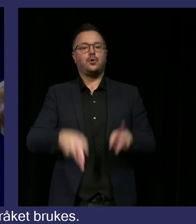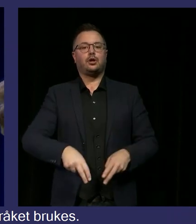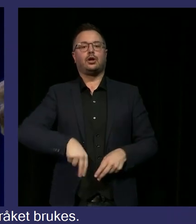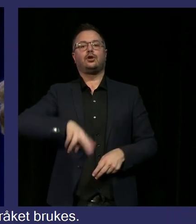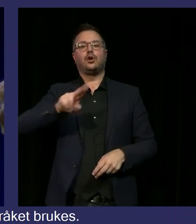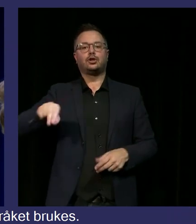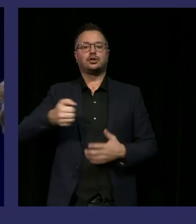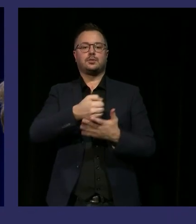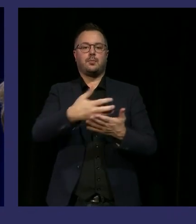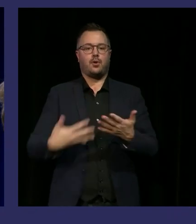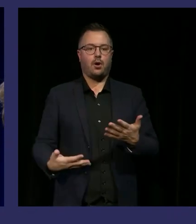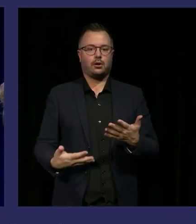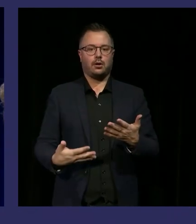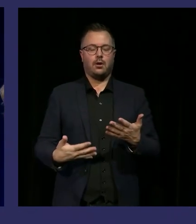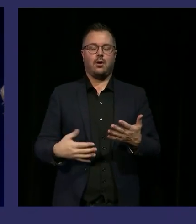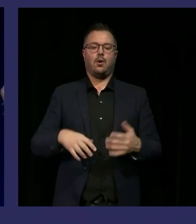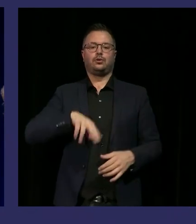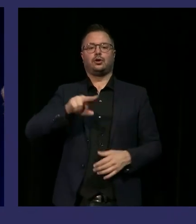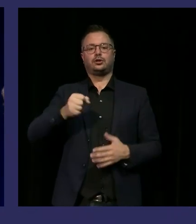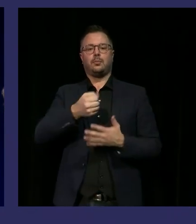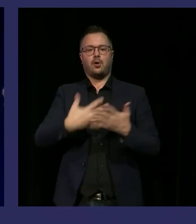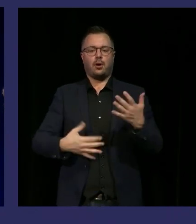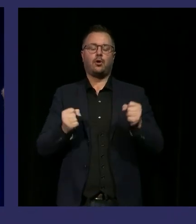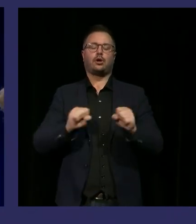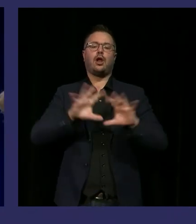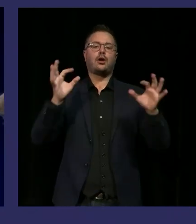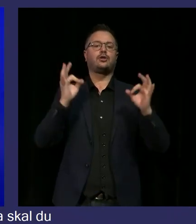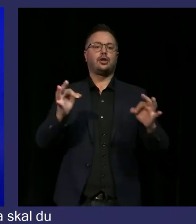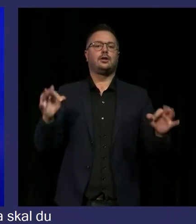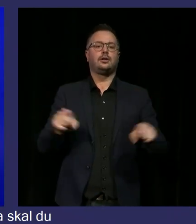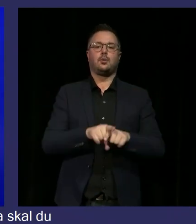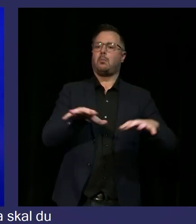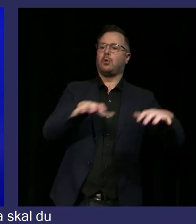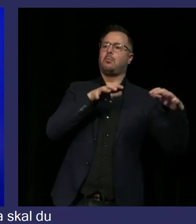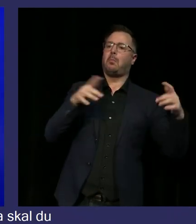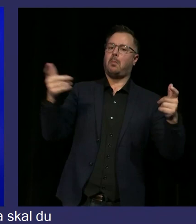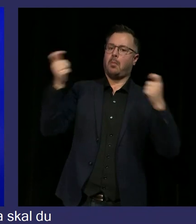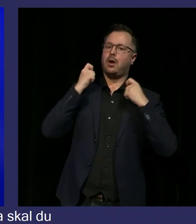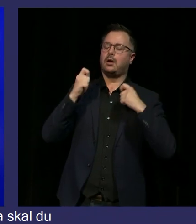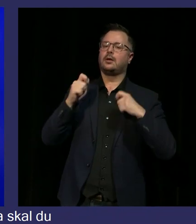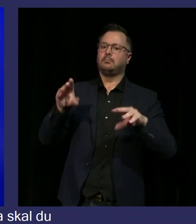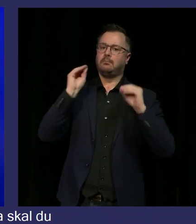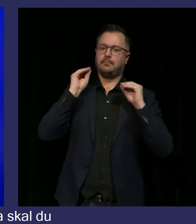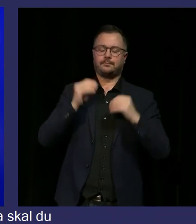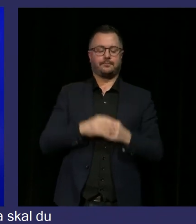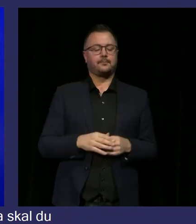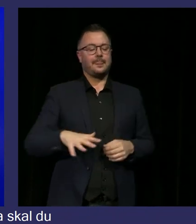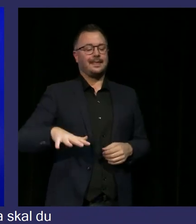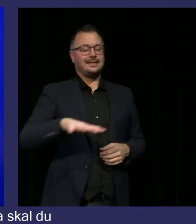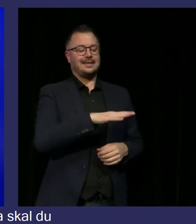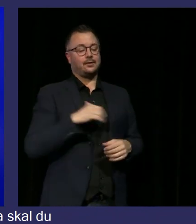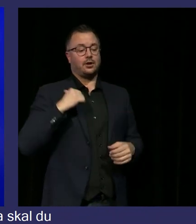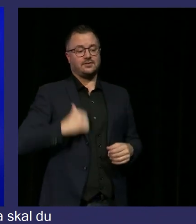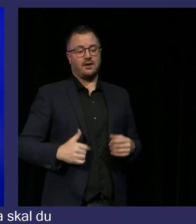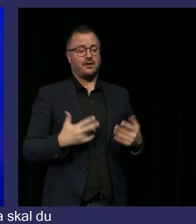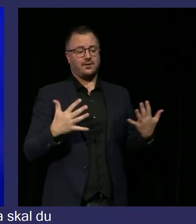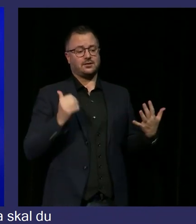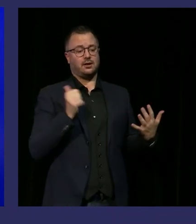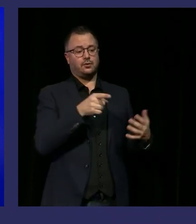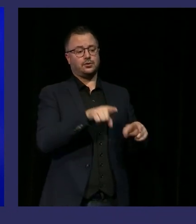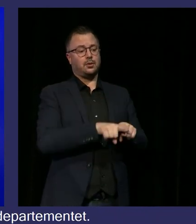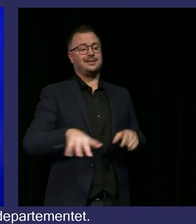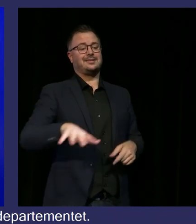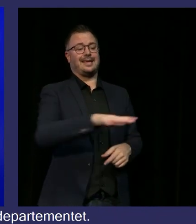må brukes på en klar og forståelig måte for publikum som hører på. Og så dette sektoransvaret, hva skal du som sektorminister